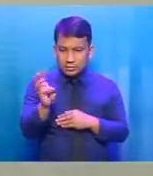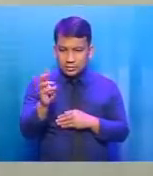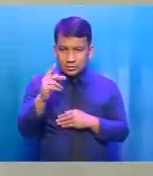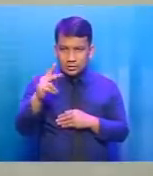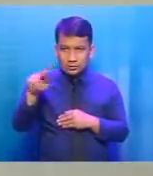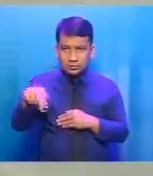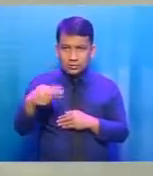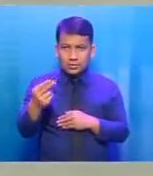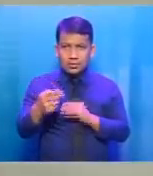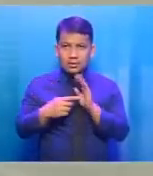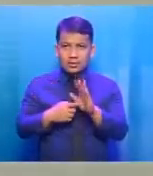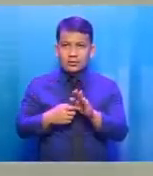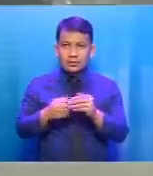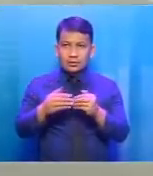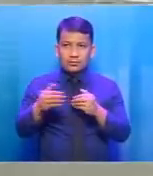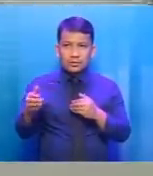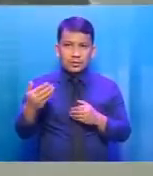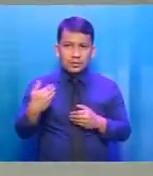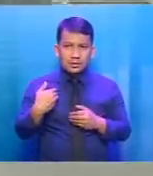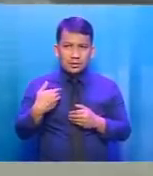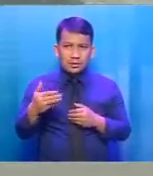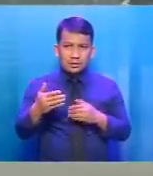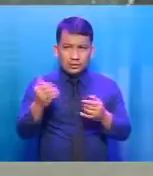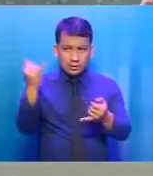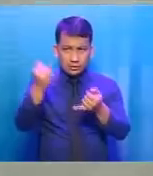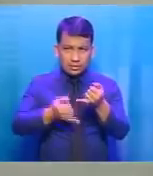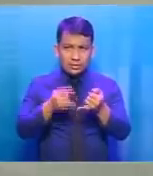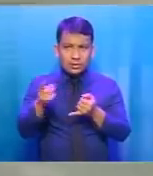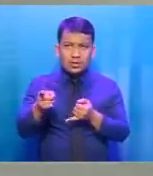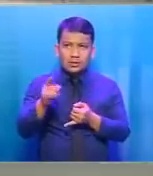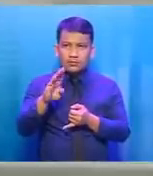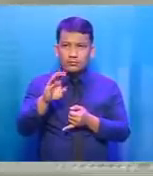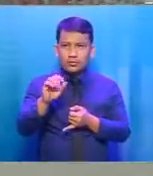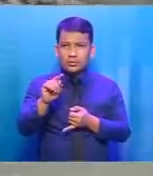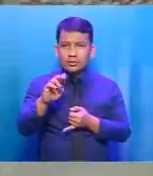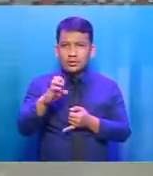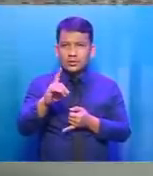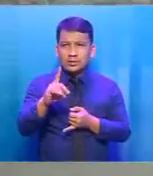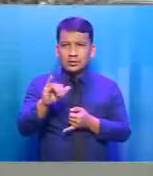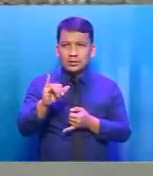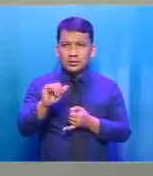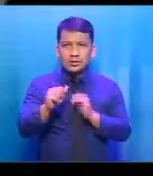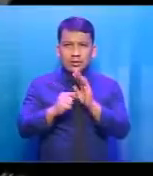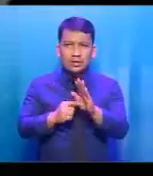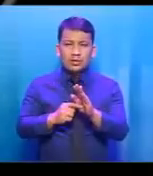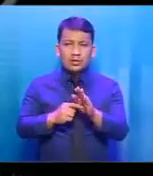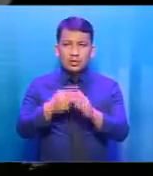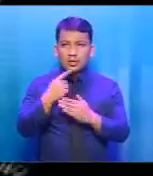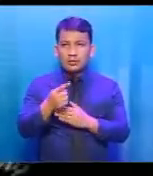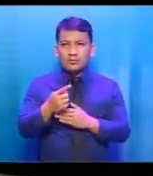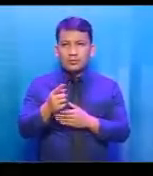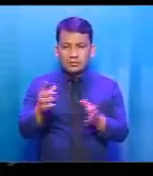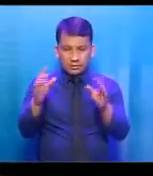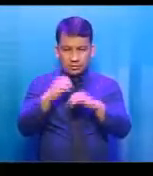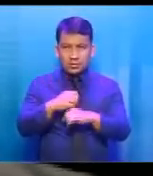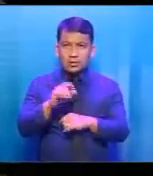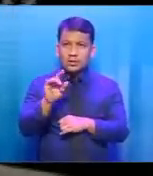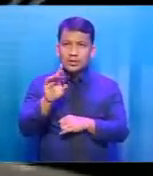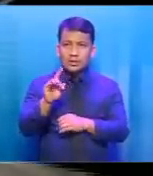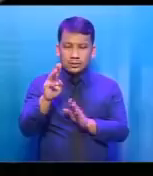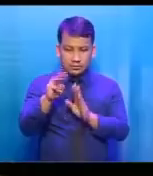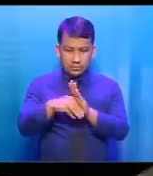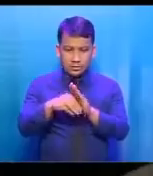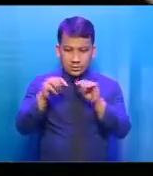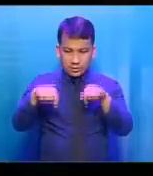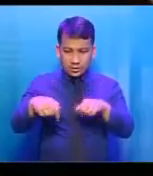kilometers per hour hanggang sa makarating kami sa dulong bahagi sa Buendia. So mula doon sa Balintawak, inabot tayo ng 18 minutes